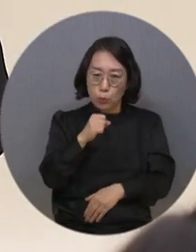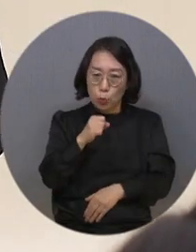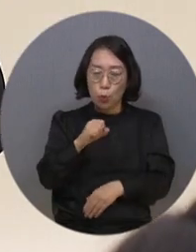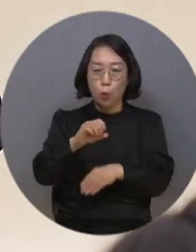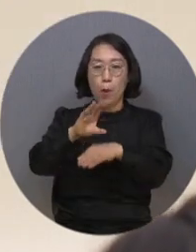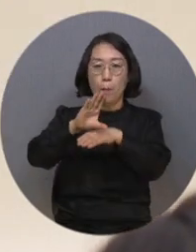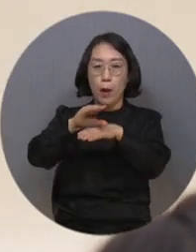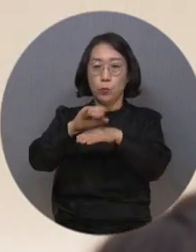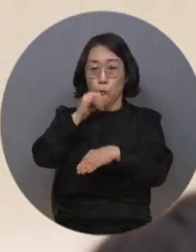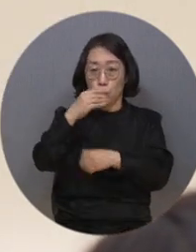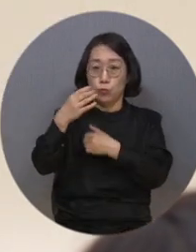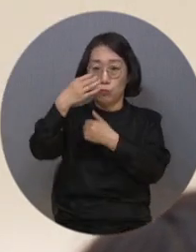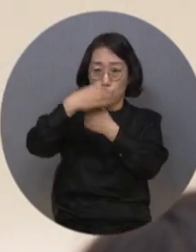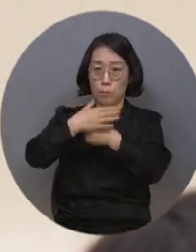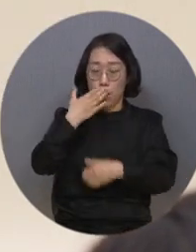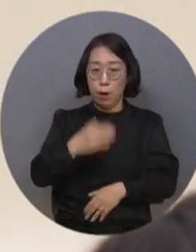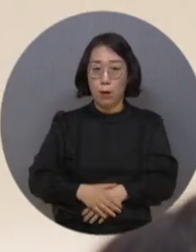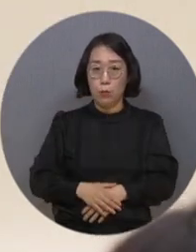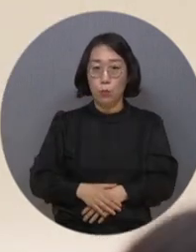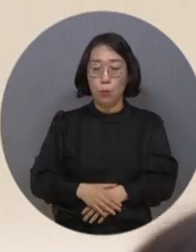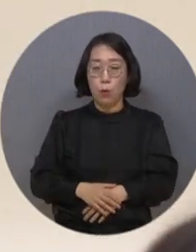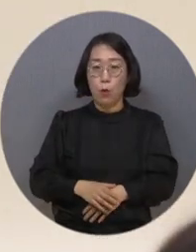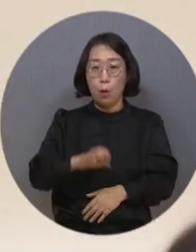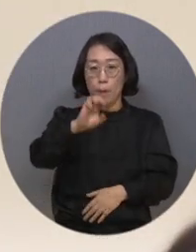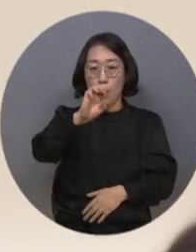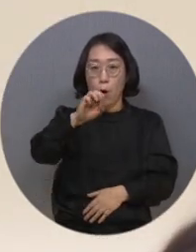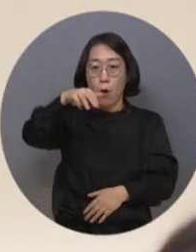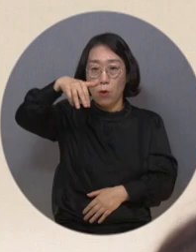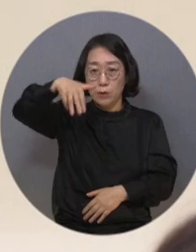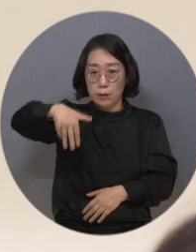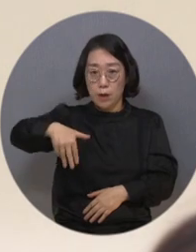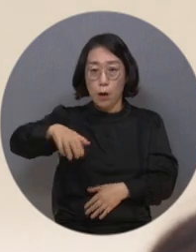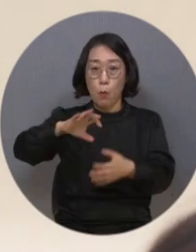평창 동계올림픽에 애국가 제창을 했어요. 개막식 때